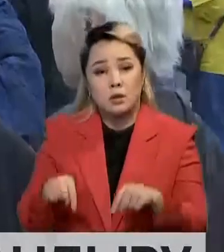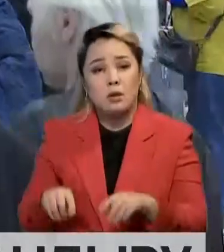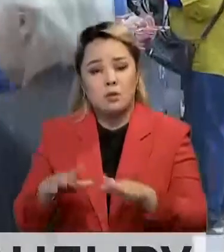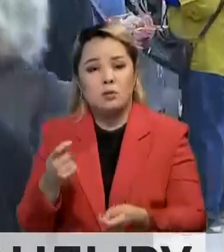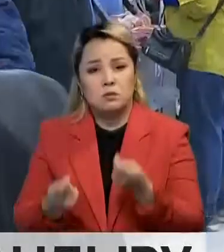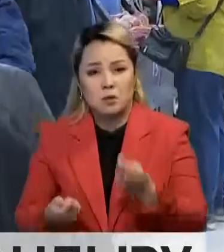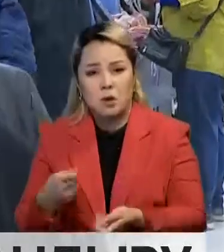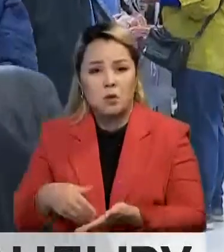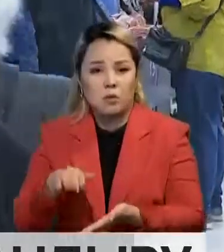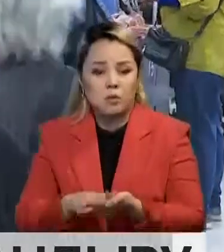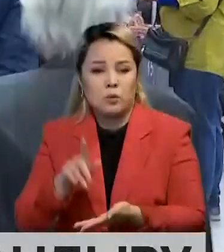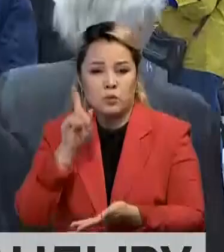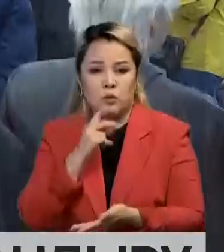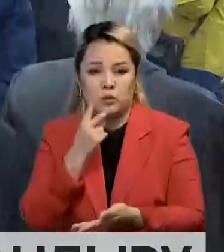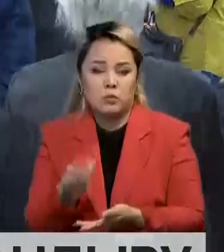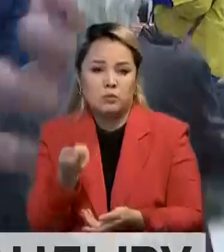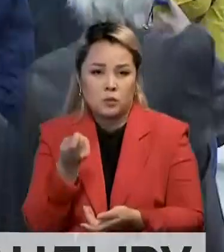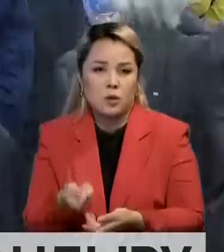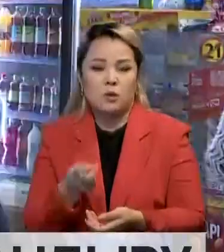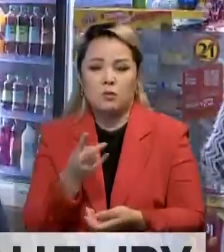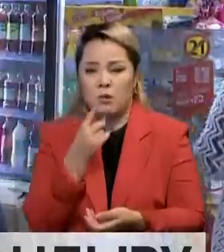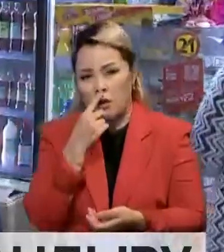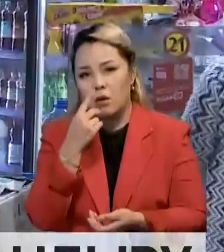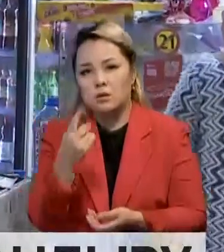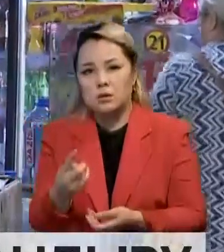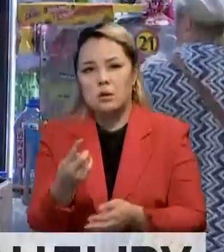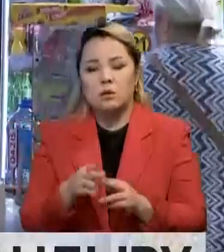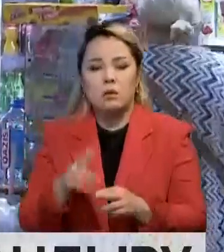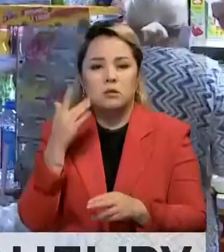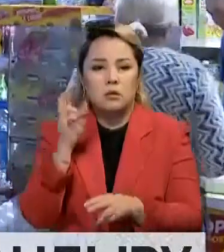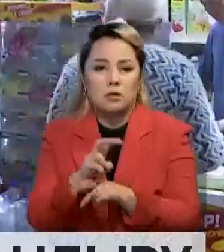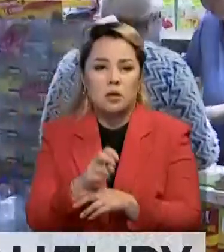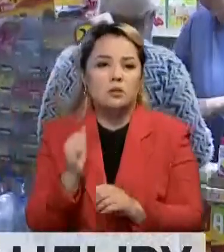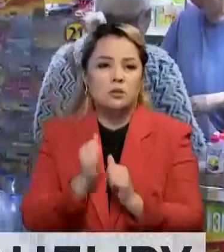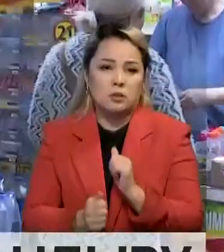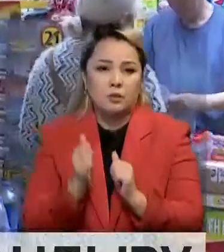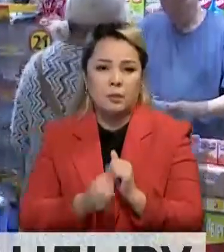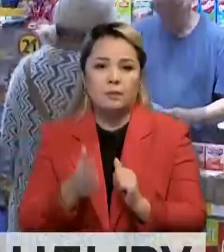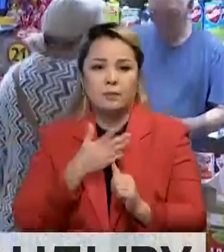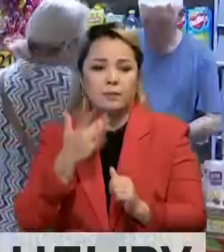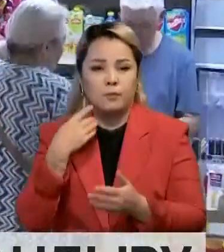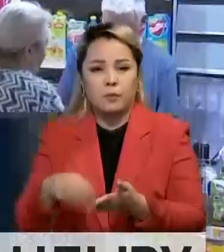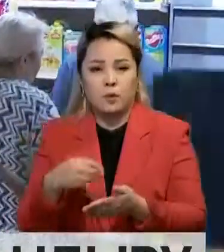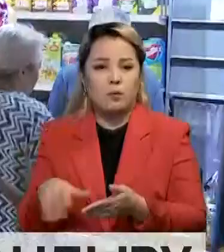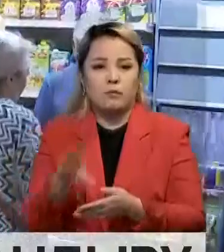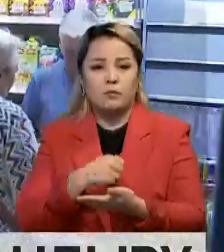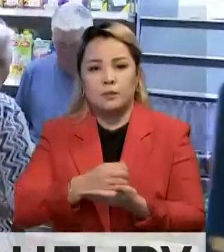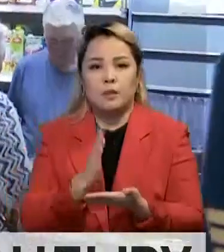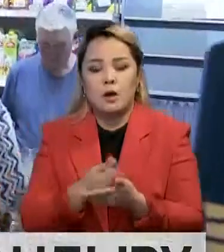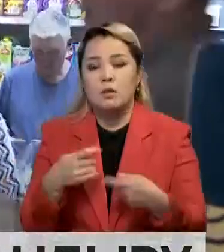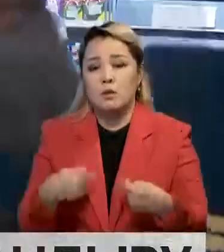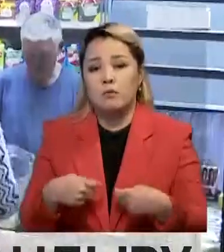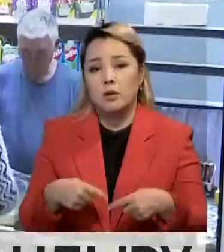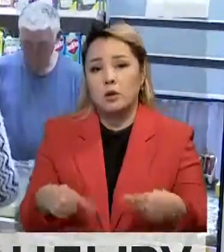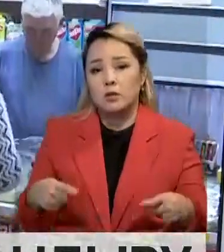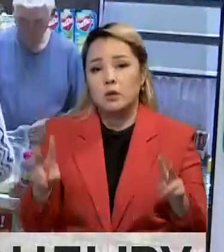әлдеқайда арзан ғой, салыстырмалы түрде? Мұнда арзан, бірақ алыс. Өзіміз жиі келіп тұрамыз, өзіміз осы жерден алып тұрамыз. Нақты қандай тауар түрін